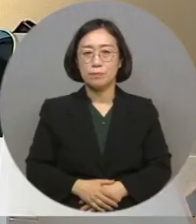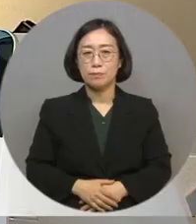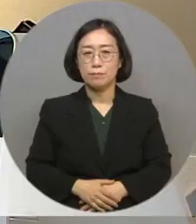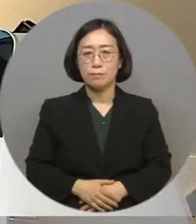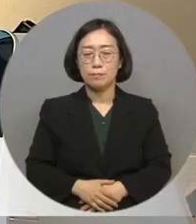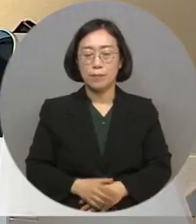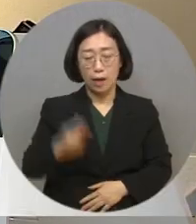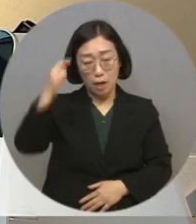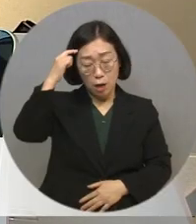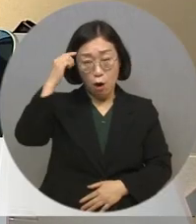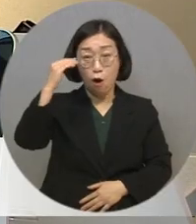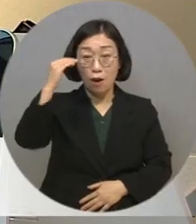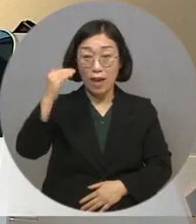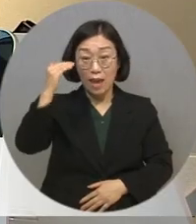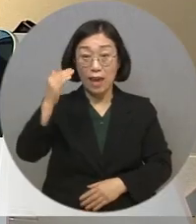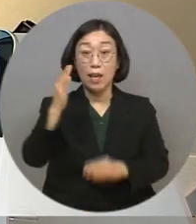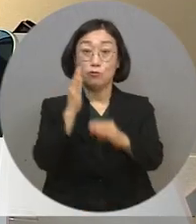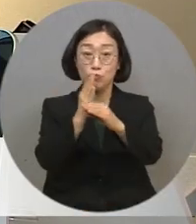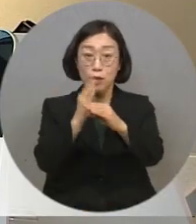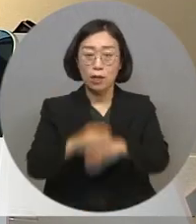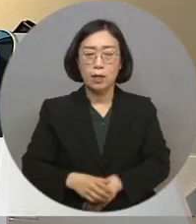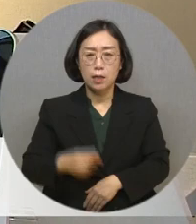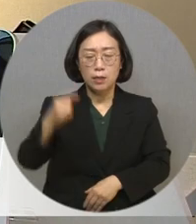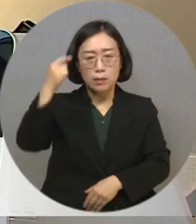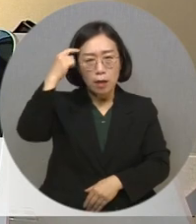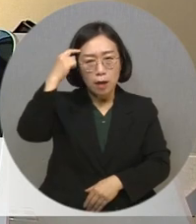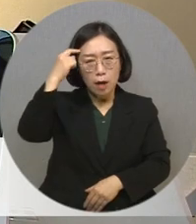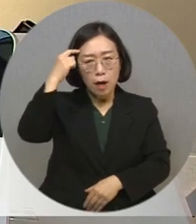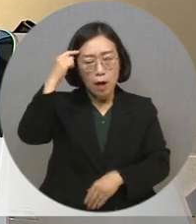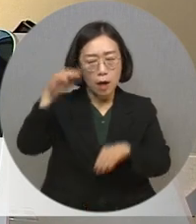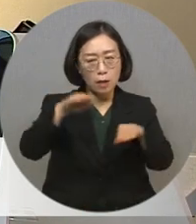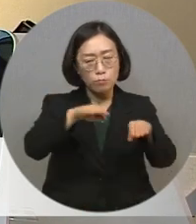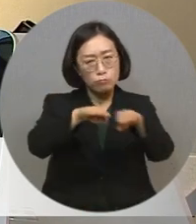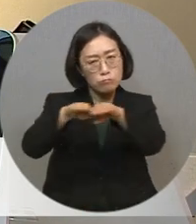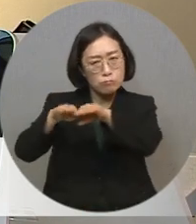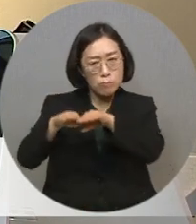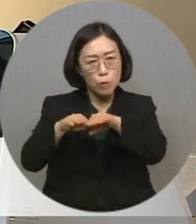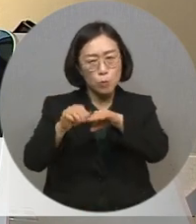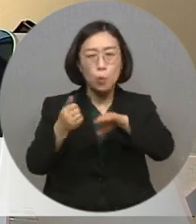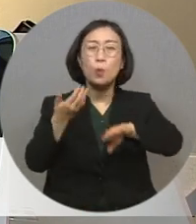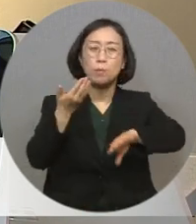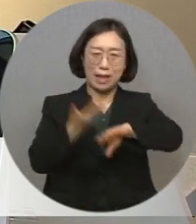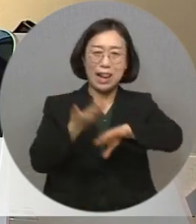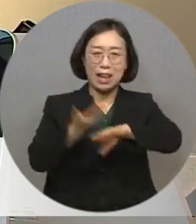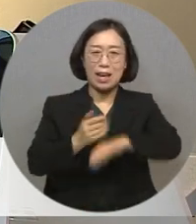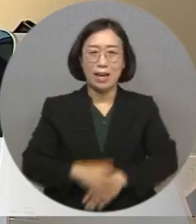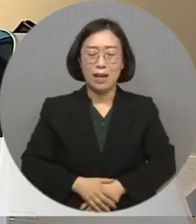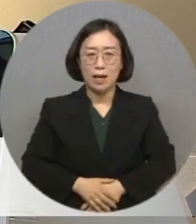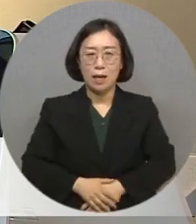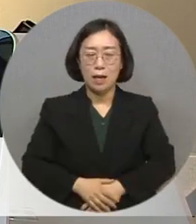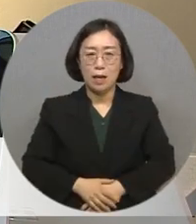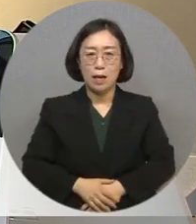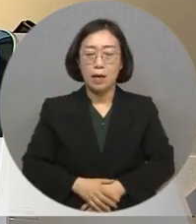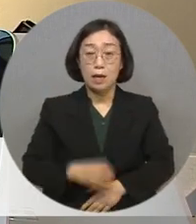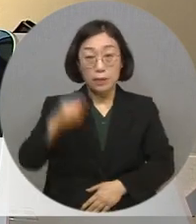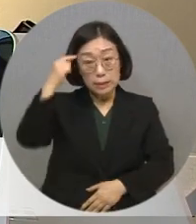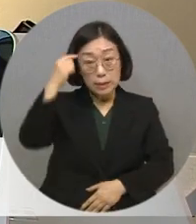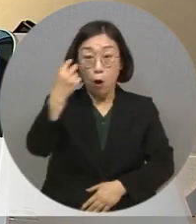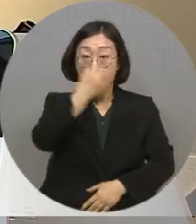경계선 지능장애는 지적 수준이 일반인과 다르게 지능검사상